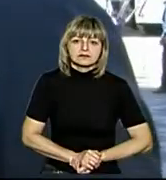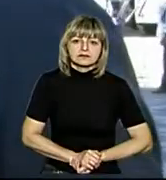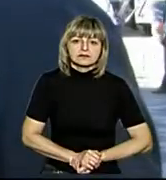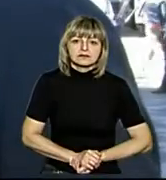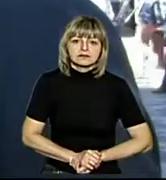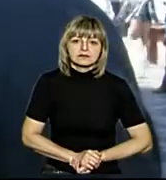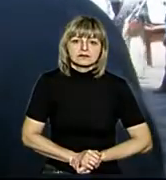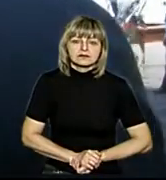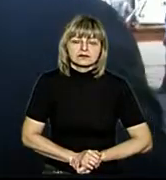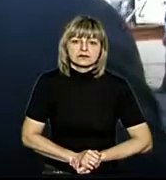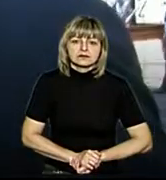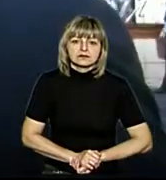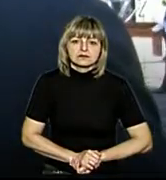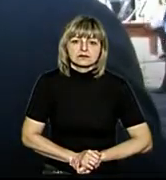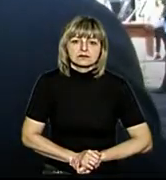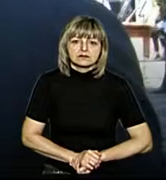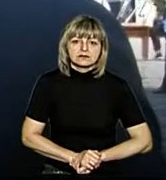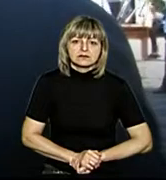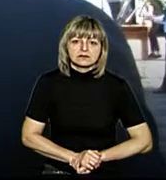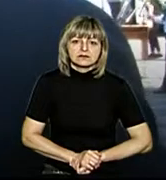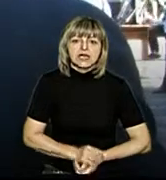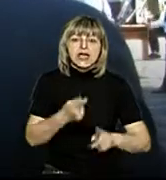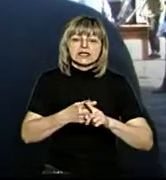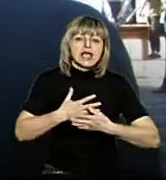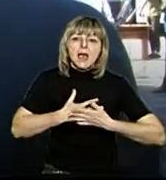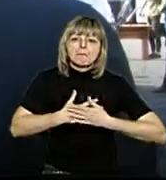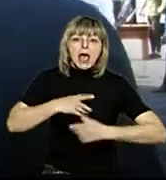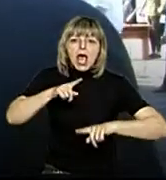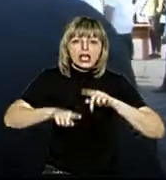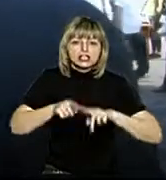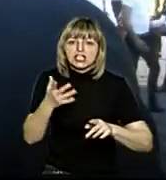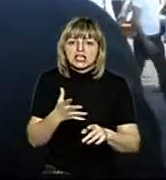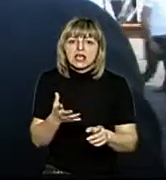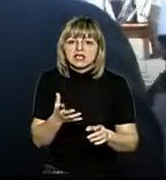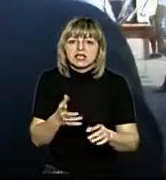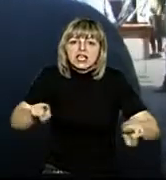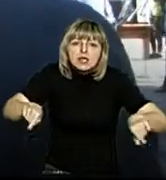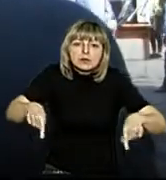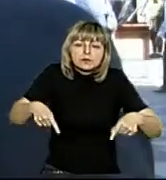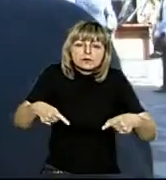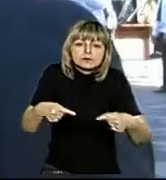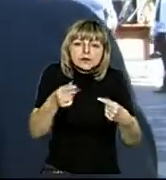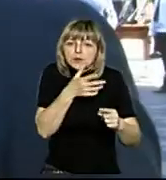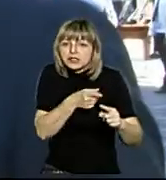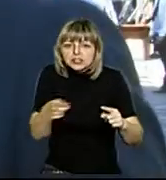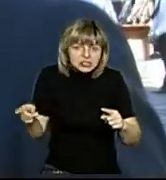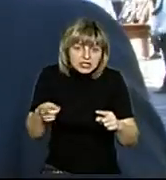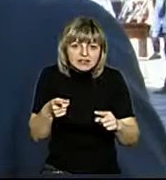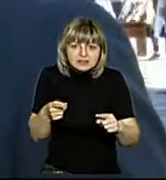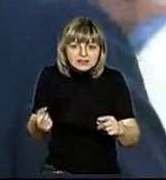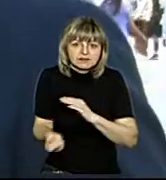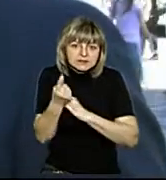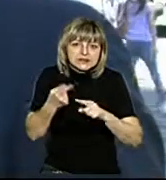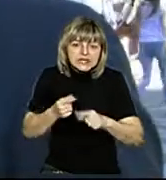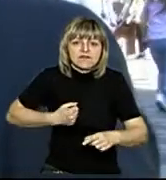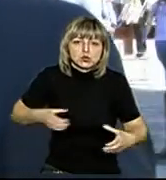Оця наполегливість, цей патріотизм, який закладався на початку формування цієї частини,